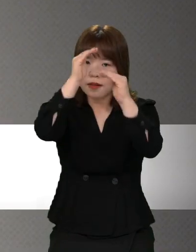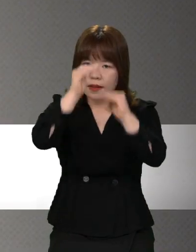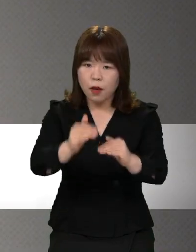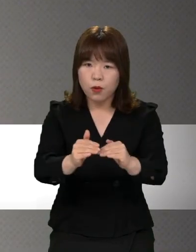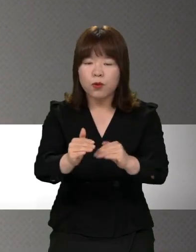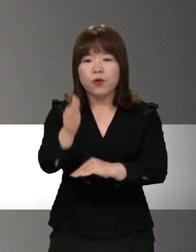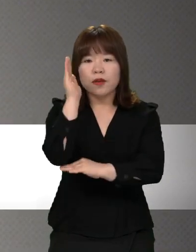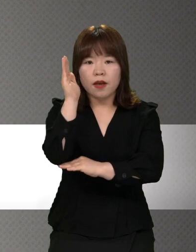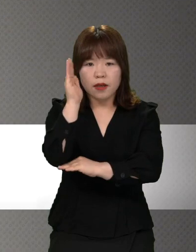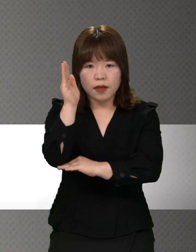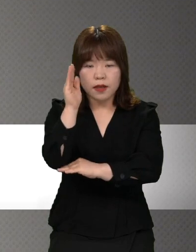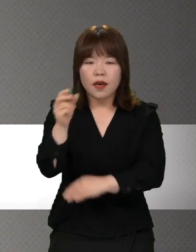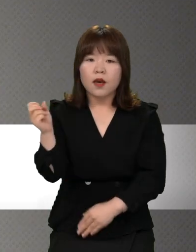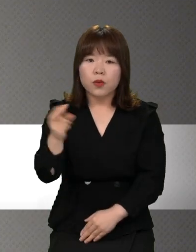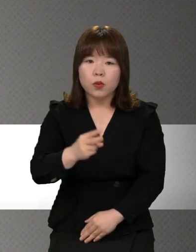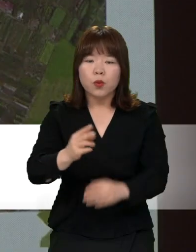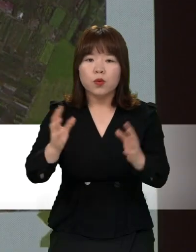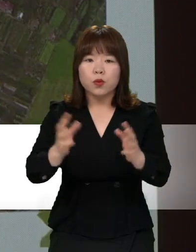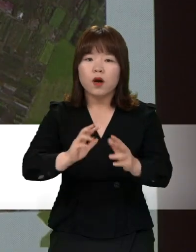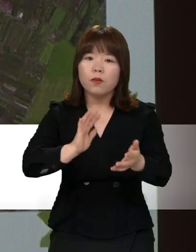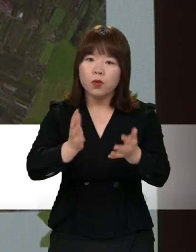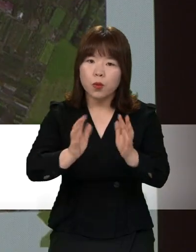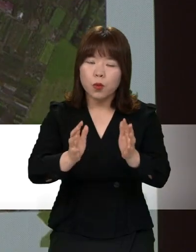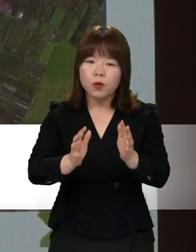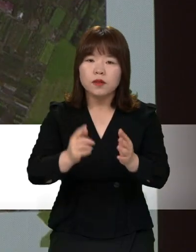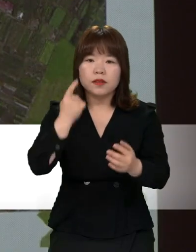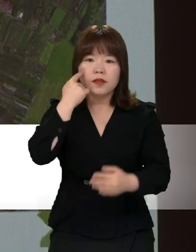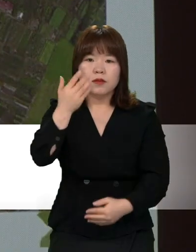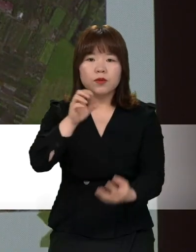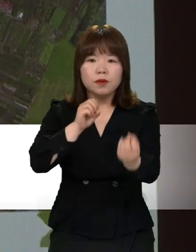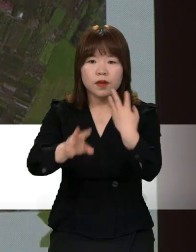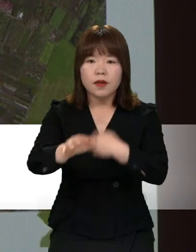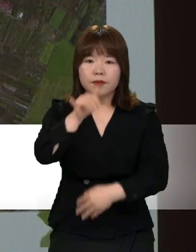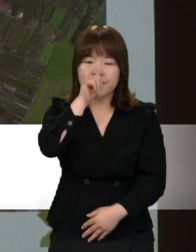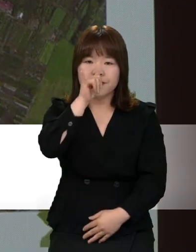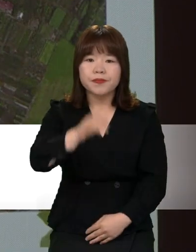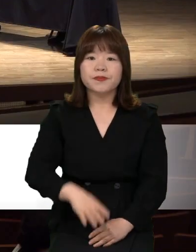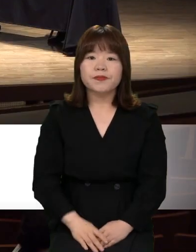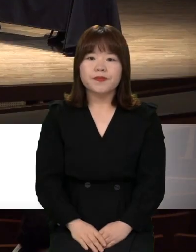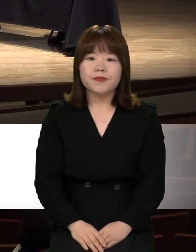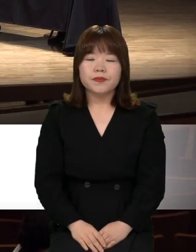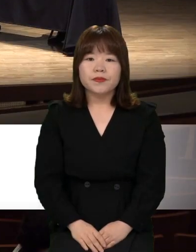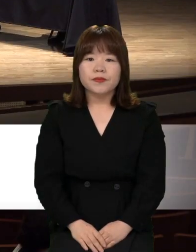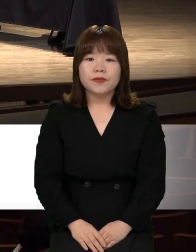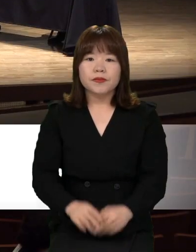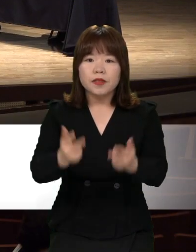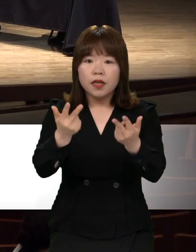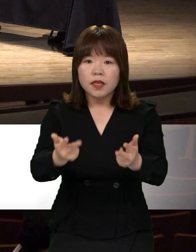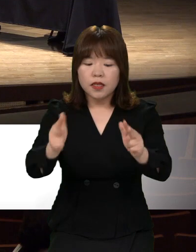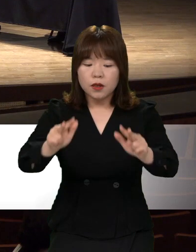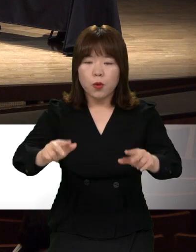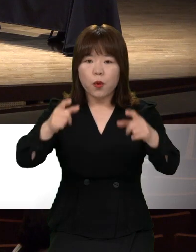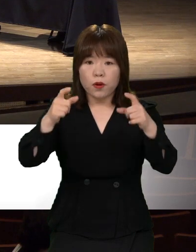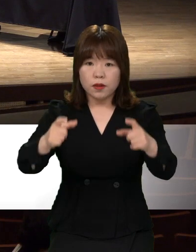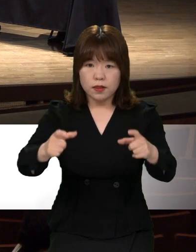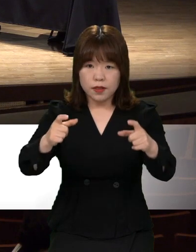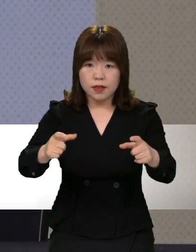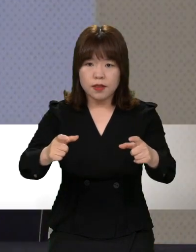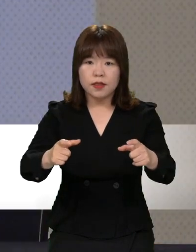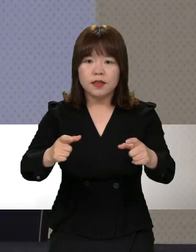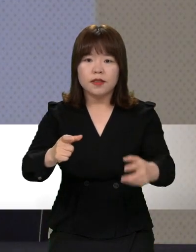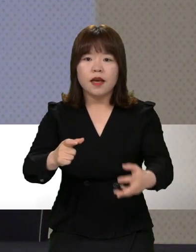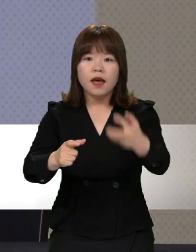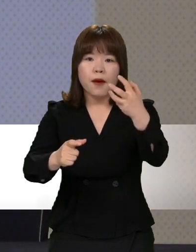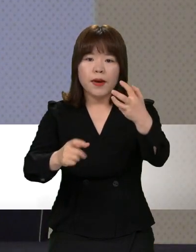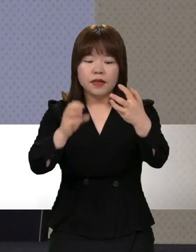대한 주제 발표가 이어졌으며 종합 토론, 질의응답도 진행됐습니다. 한편 포항시